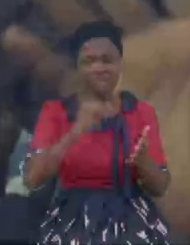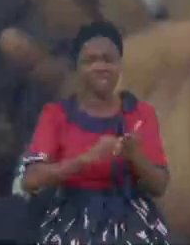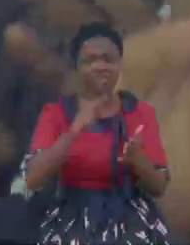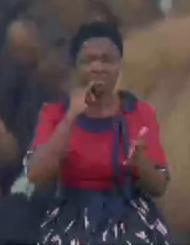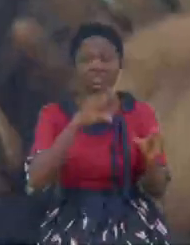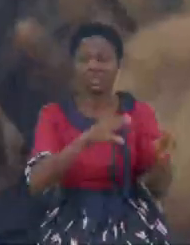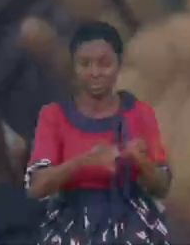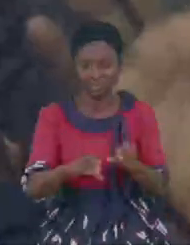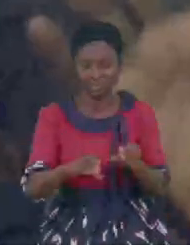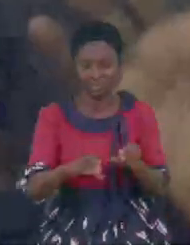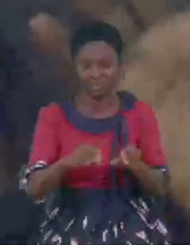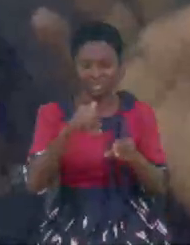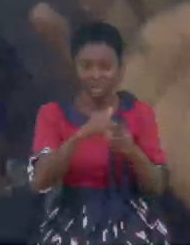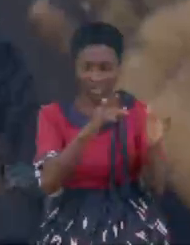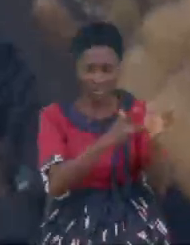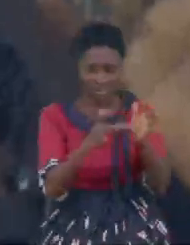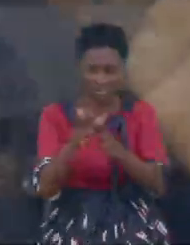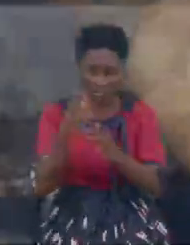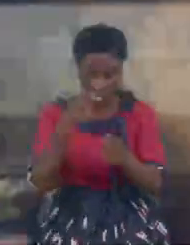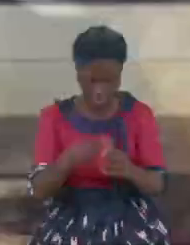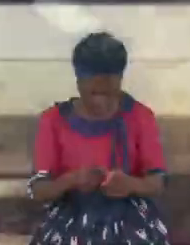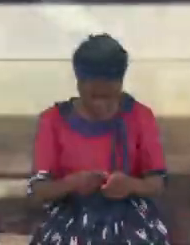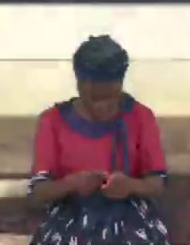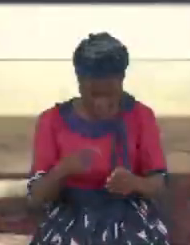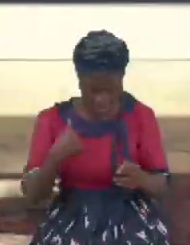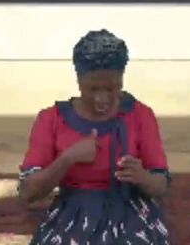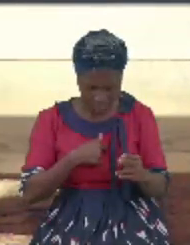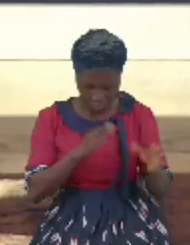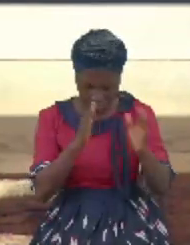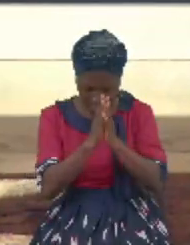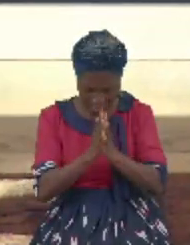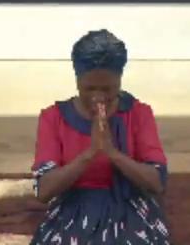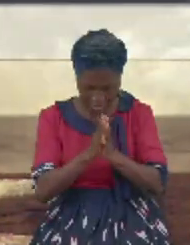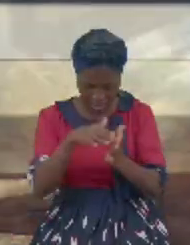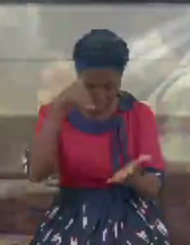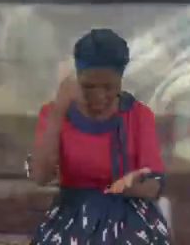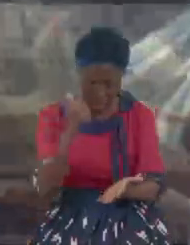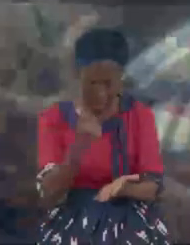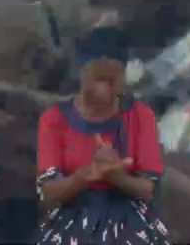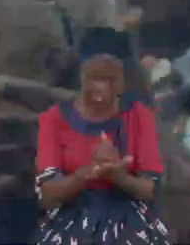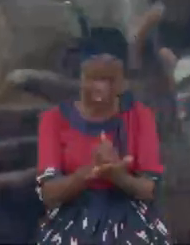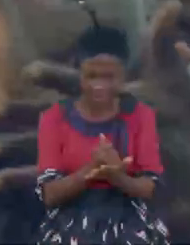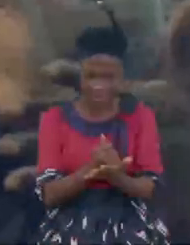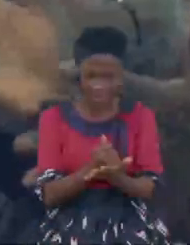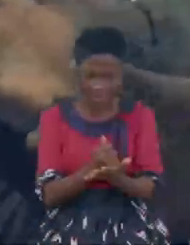Au nom de Jésus, nous prions.